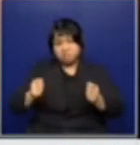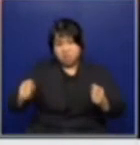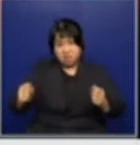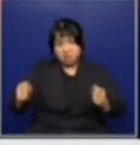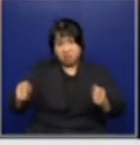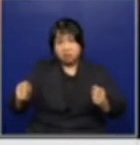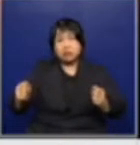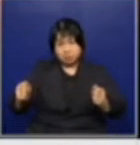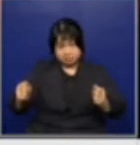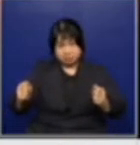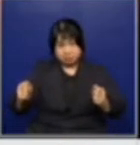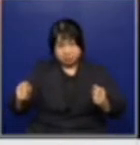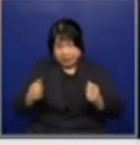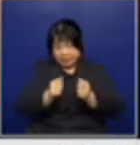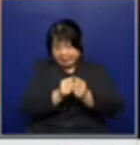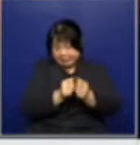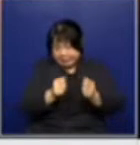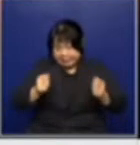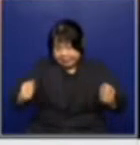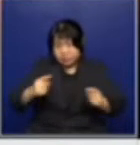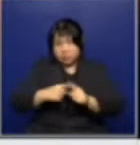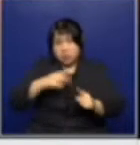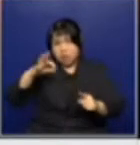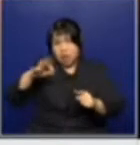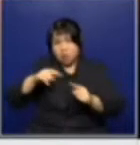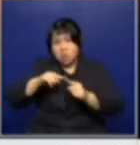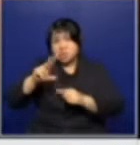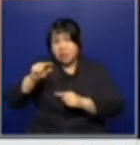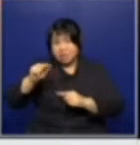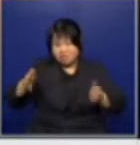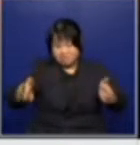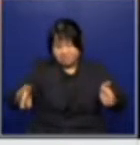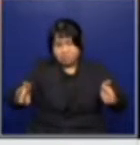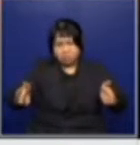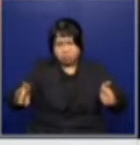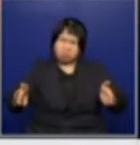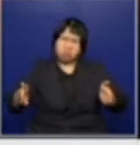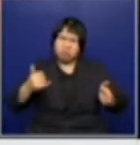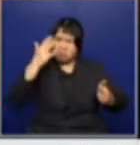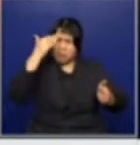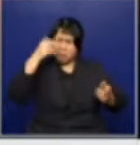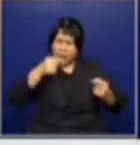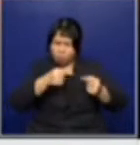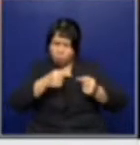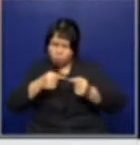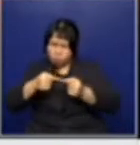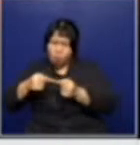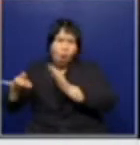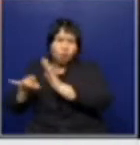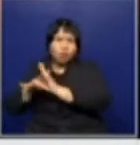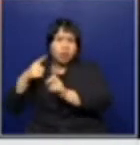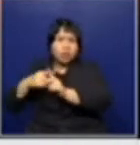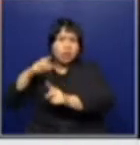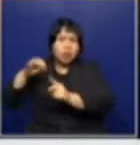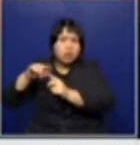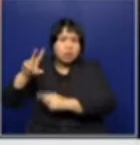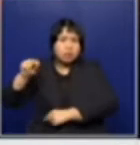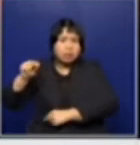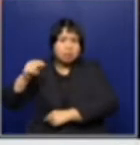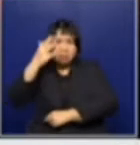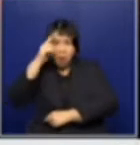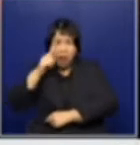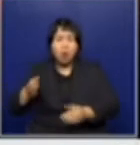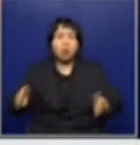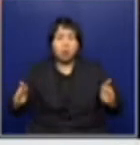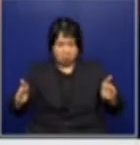ประกาศไปถึงวันที่30กันยายนมีคำถามว่าทำไมต้องต่อไปถึงวันที่30กันยายนเพราะในช่วงนี้เ